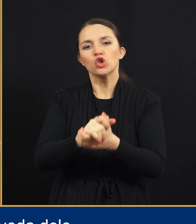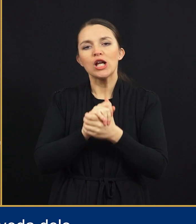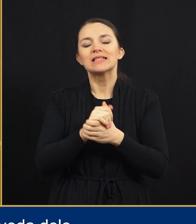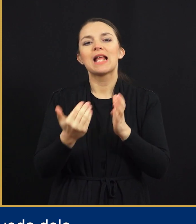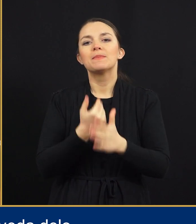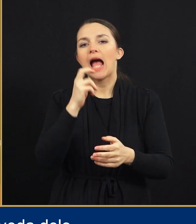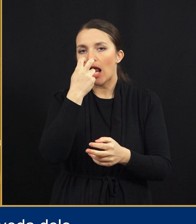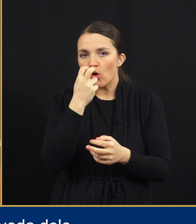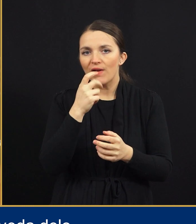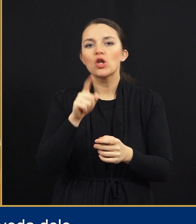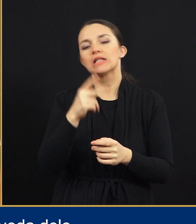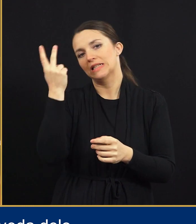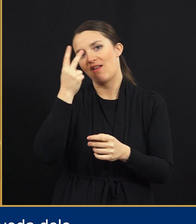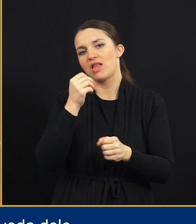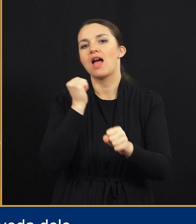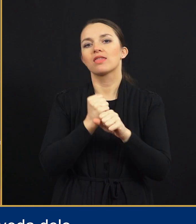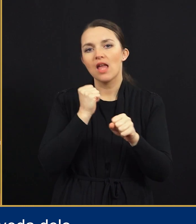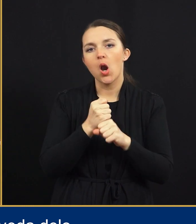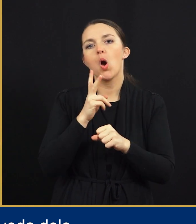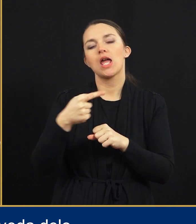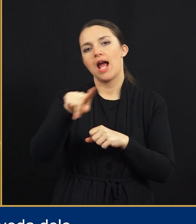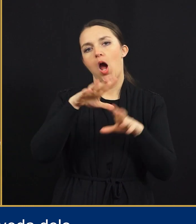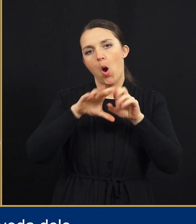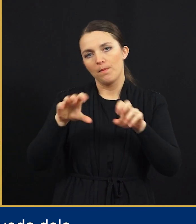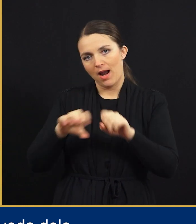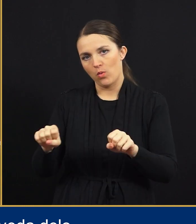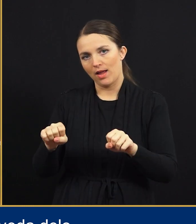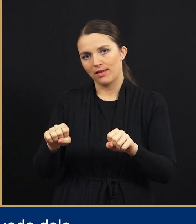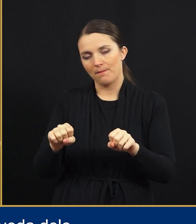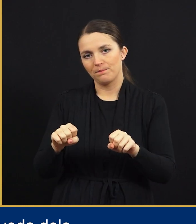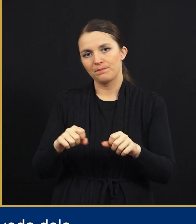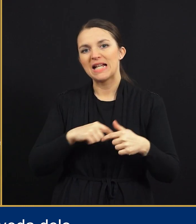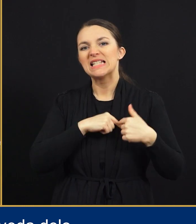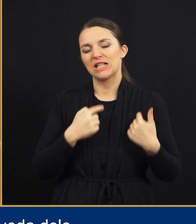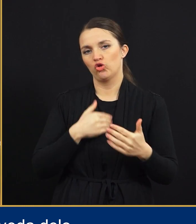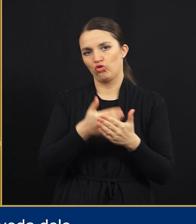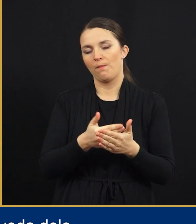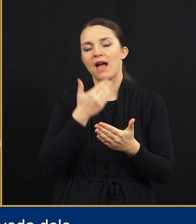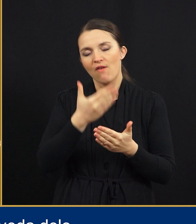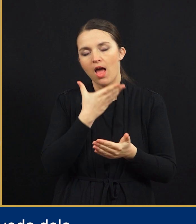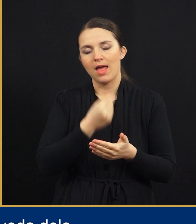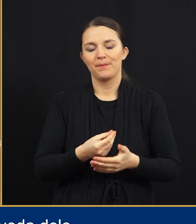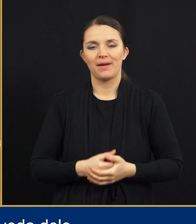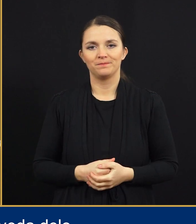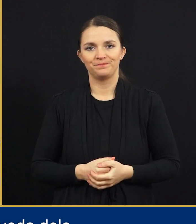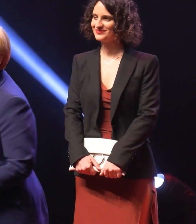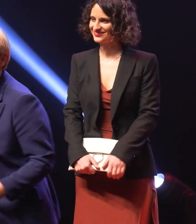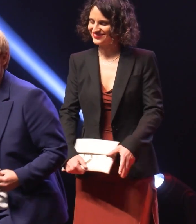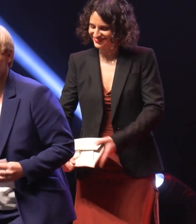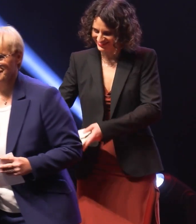Čestitam za radovednost in seveda delo, ki ga opravljate srčno. Hvala lepa.